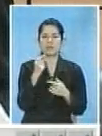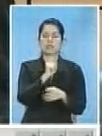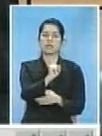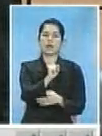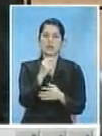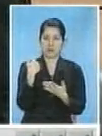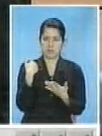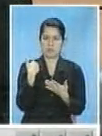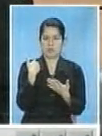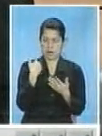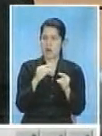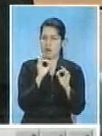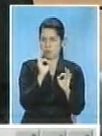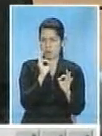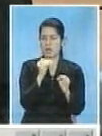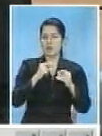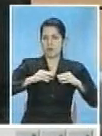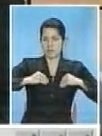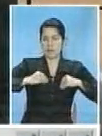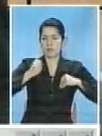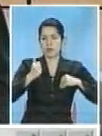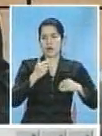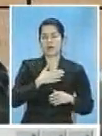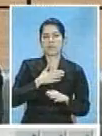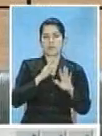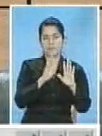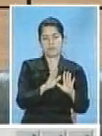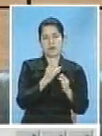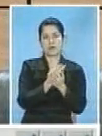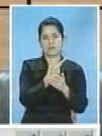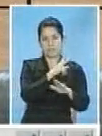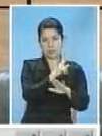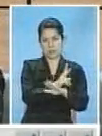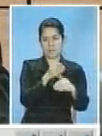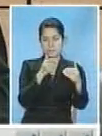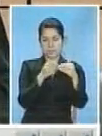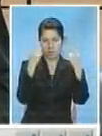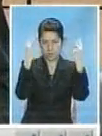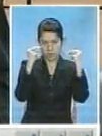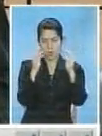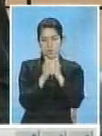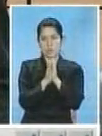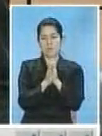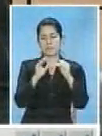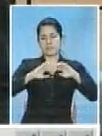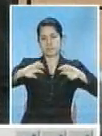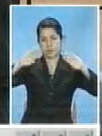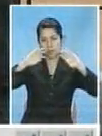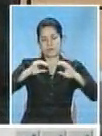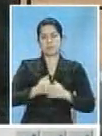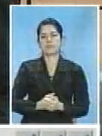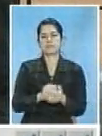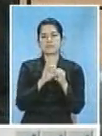ถ้าอย่างนี้ก็พอรับได้งั้นผมขอฝากท่านประธานไปถึงท่านนายกและรัฐบาลครับว่าเป็นเรื่องละเอียดอ่อนมากในเรื่